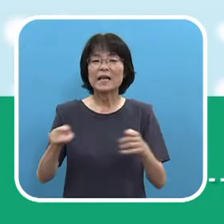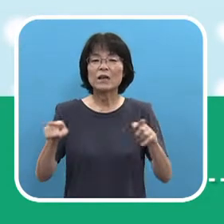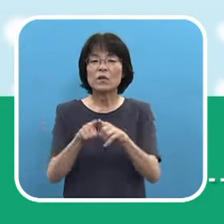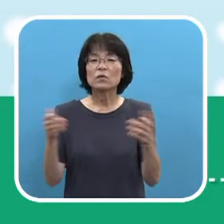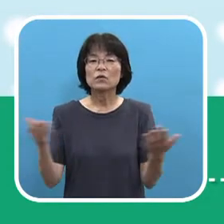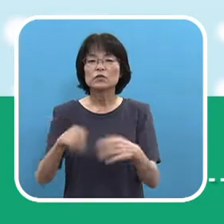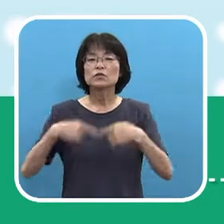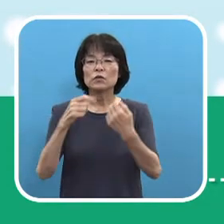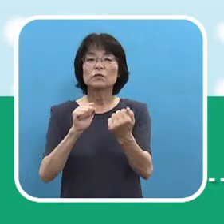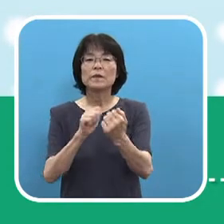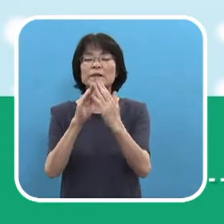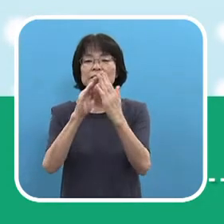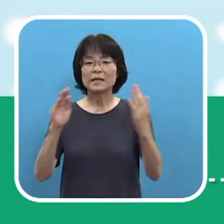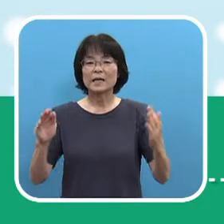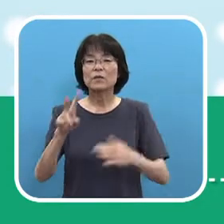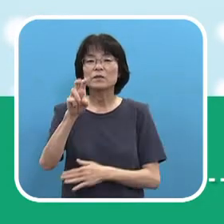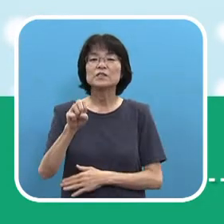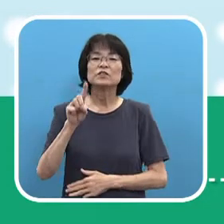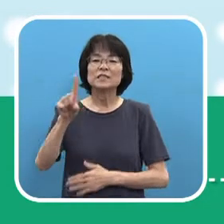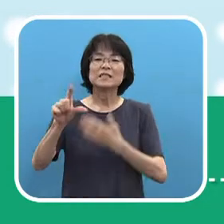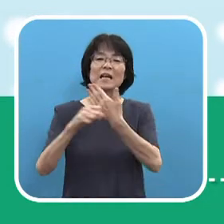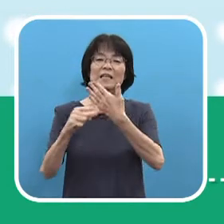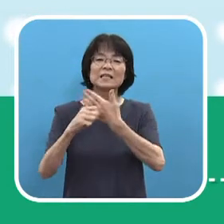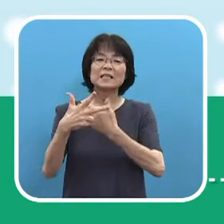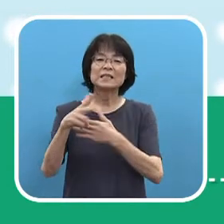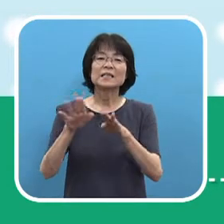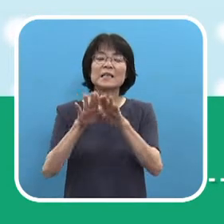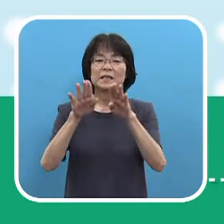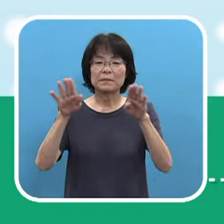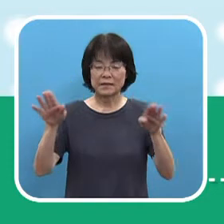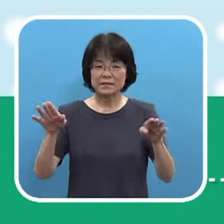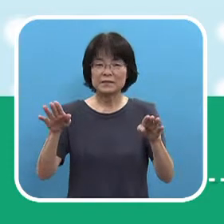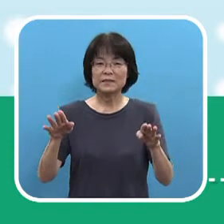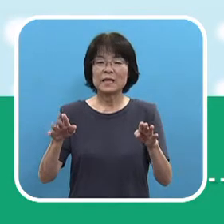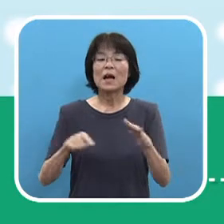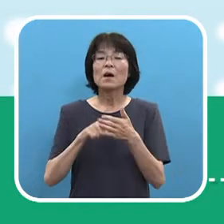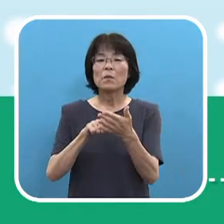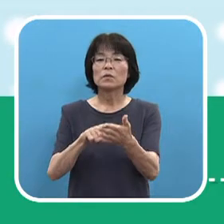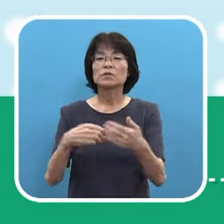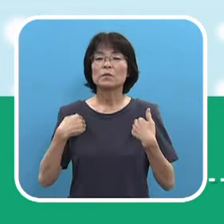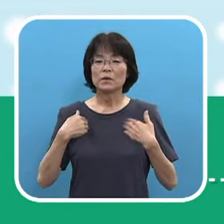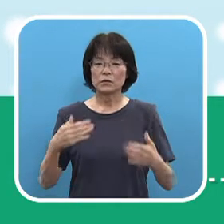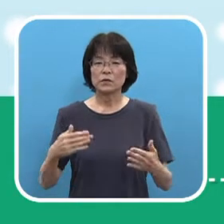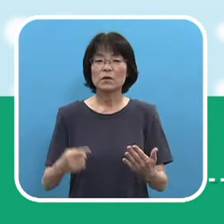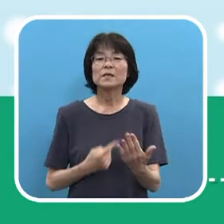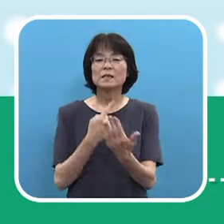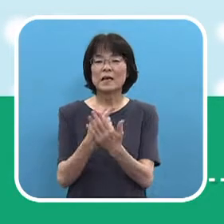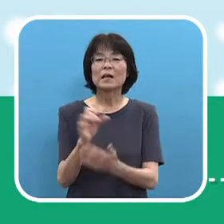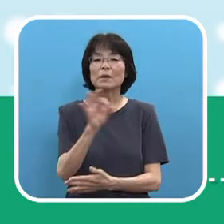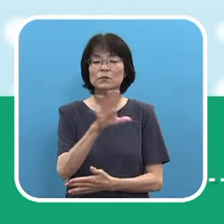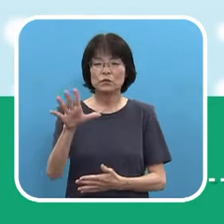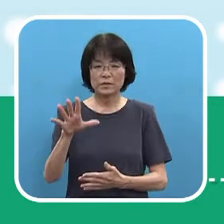県合同就職面接会を21日に秋田市で開催します。申し込みは不要で入